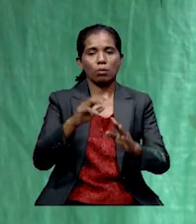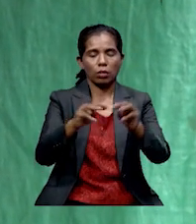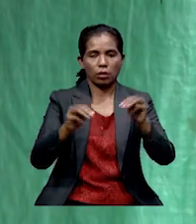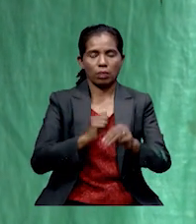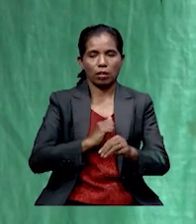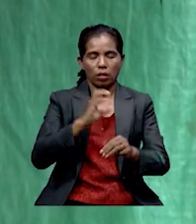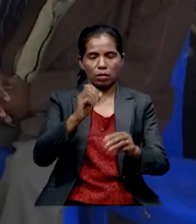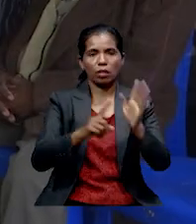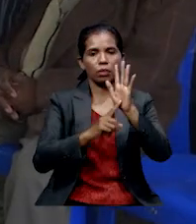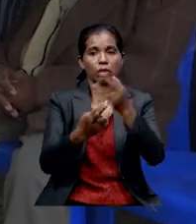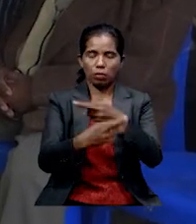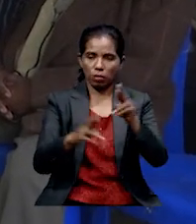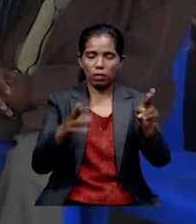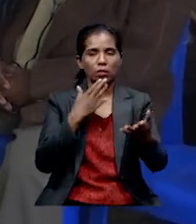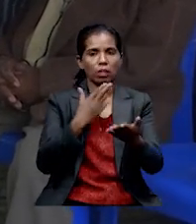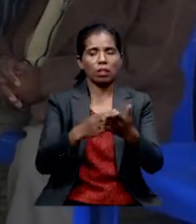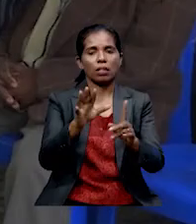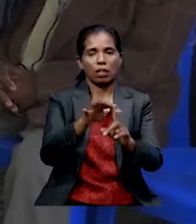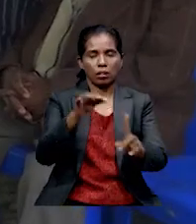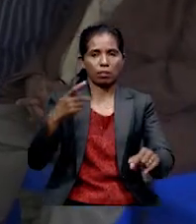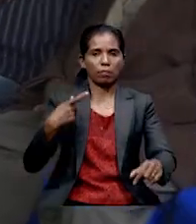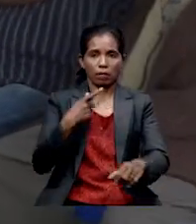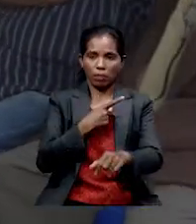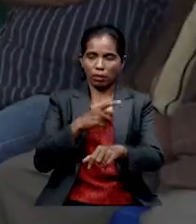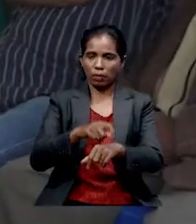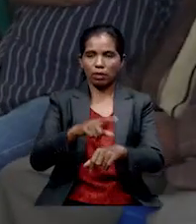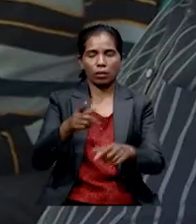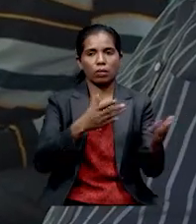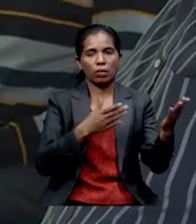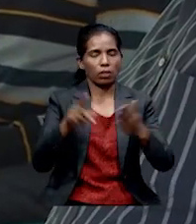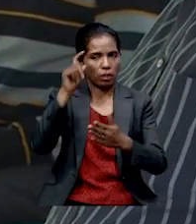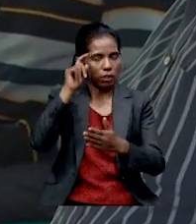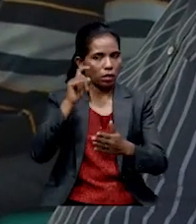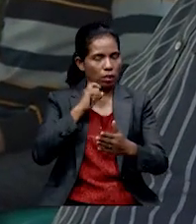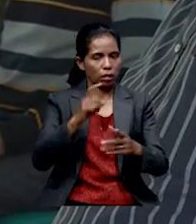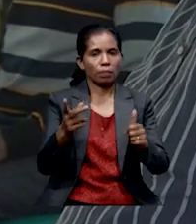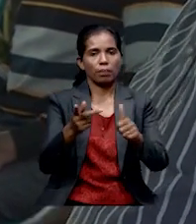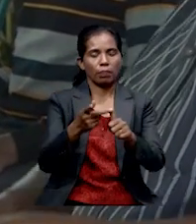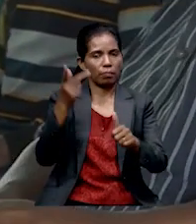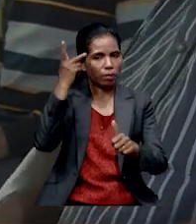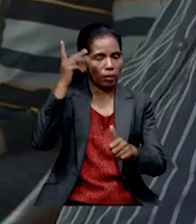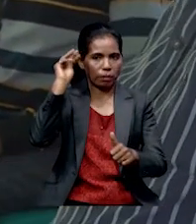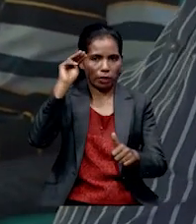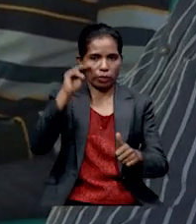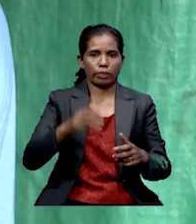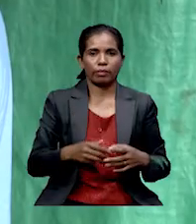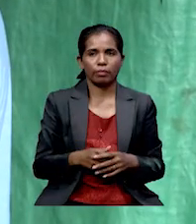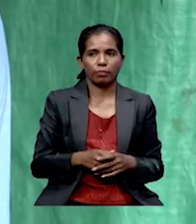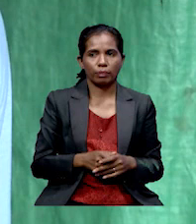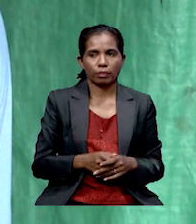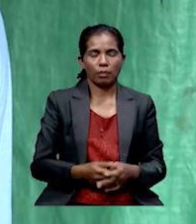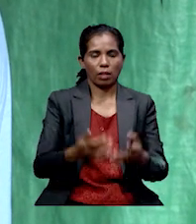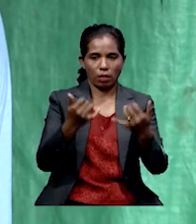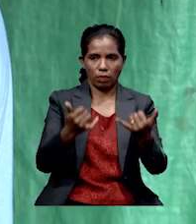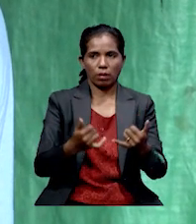hatudu resultado diak, i eleição parlamentar, nune lore Kairala Sanana Gusmão, ba primeiro ministro. I agora